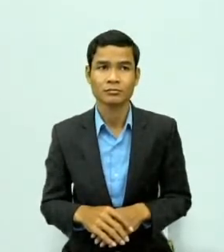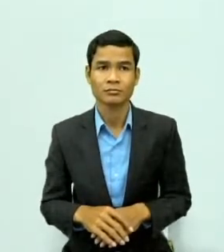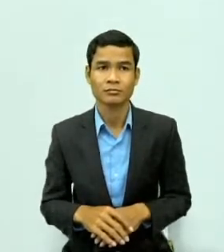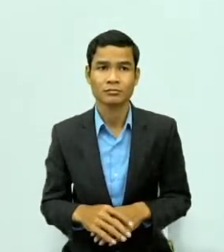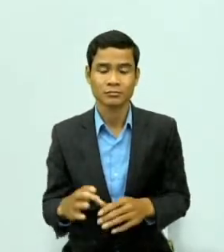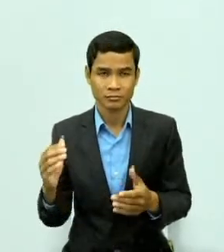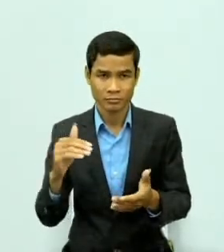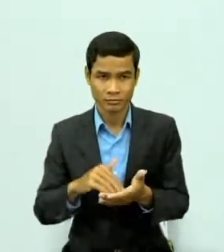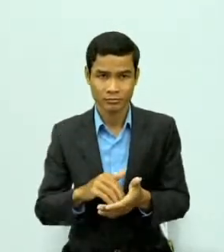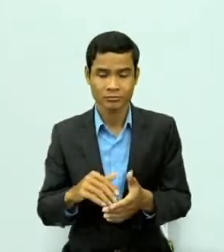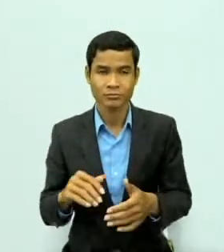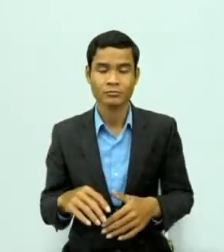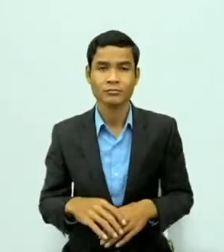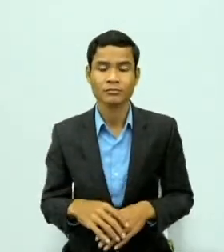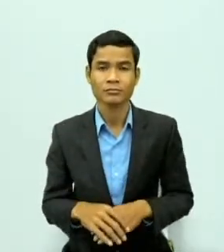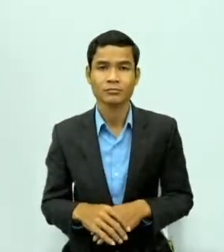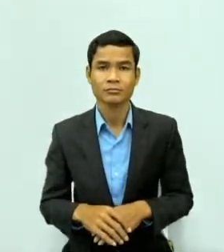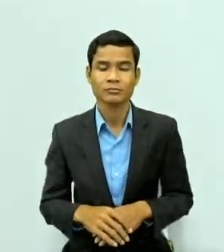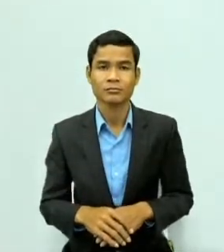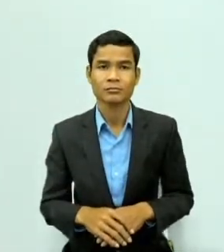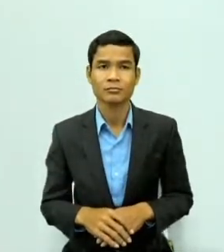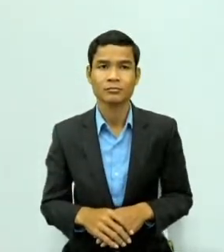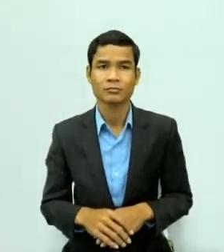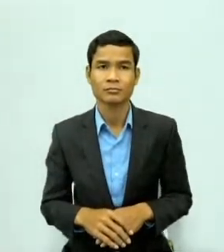ម្ដងទៀត